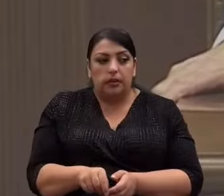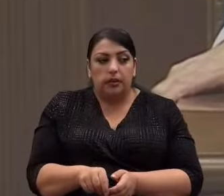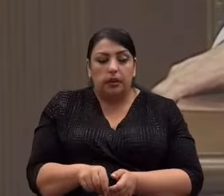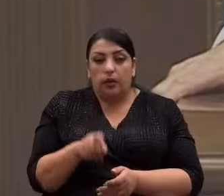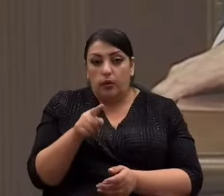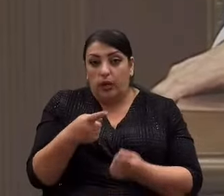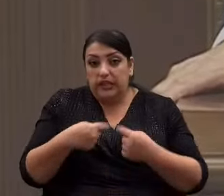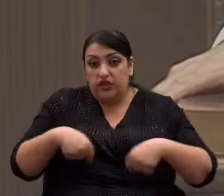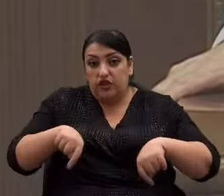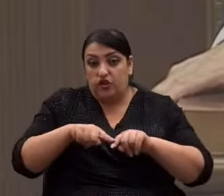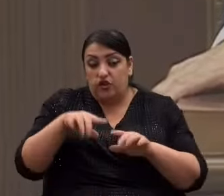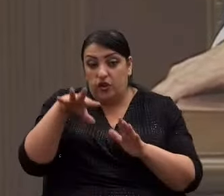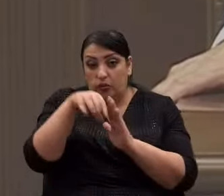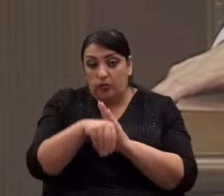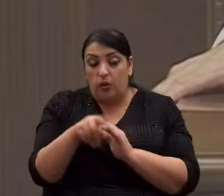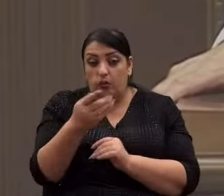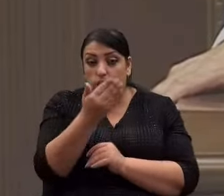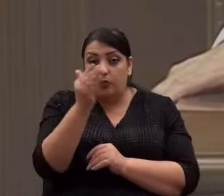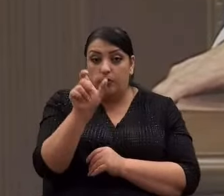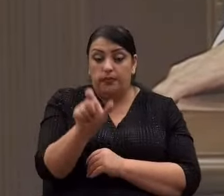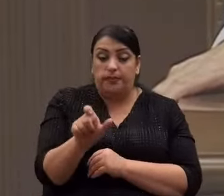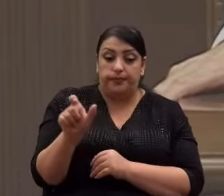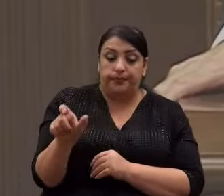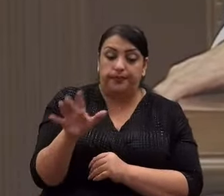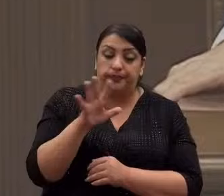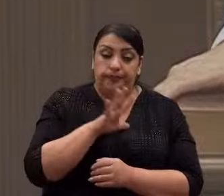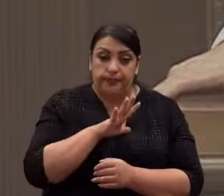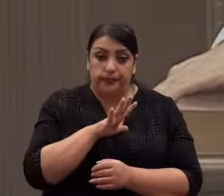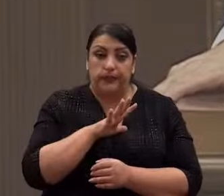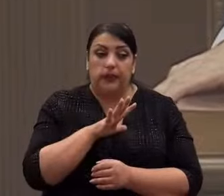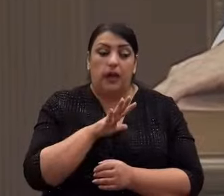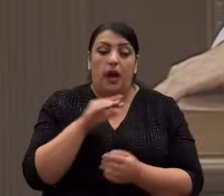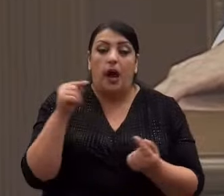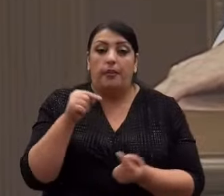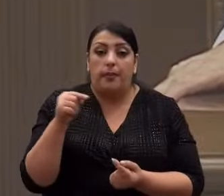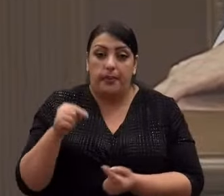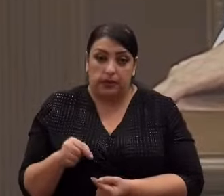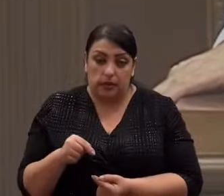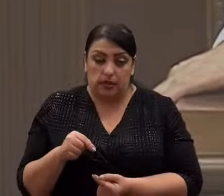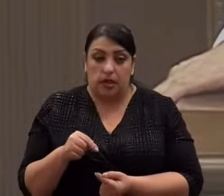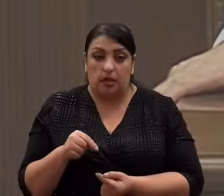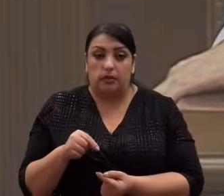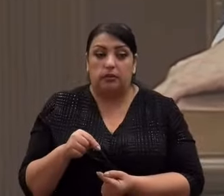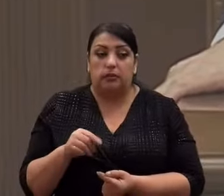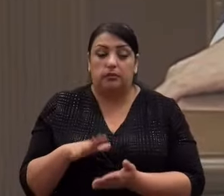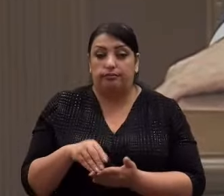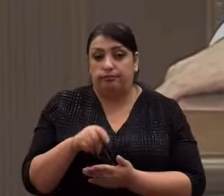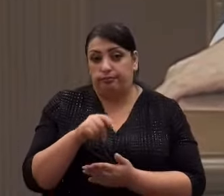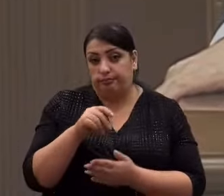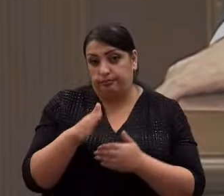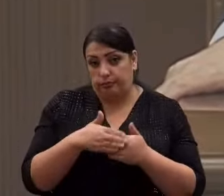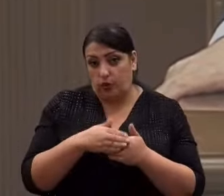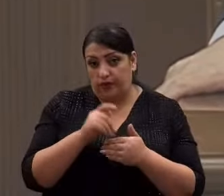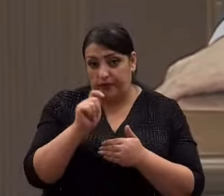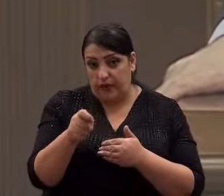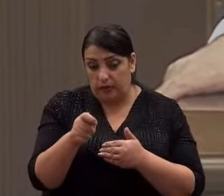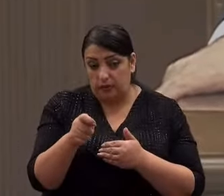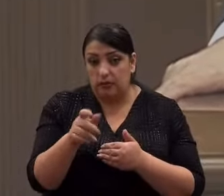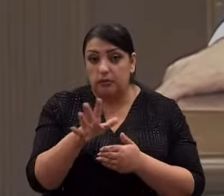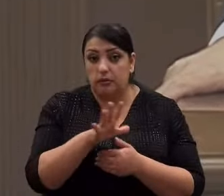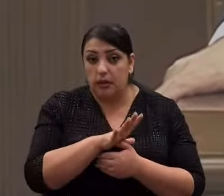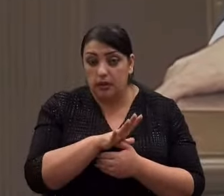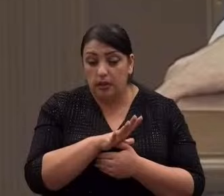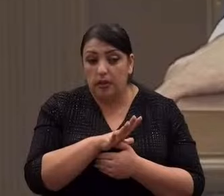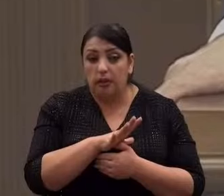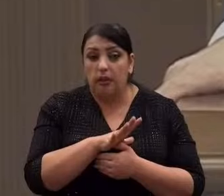այն մարդկանց, ում նկատմամբ իրականացվել է համապատասխան հոդվածներով մեղադրանքներ,